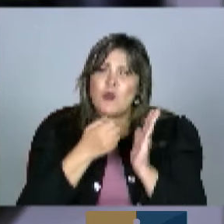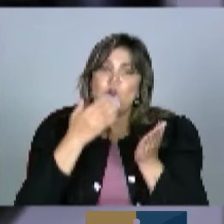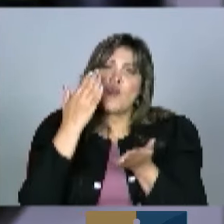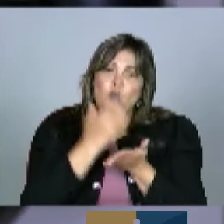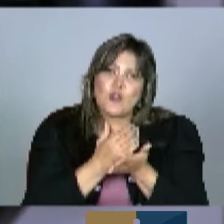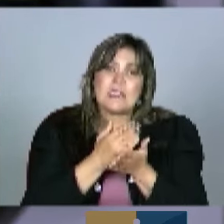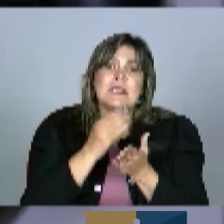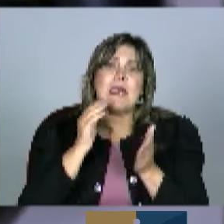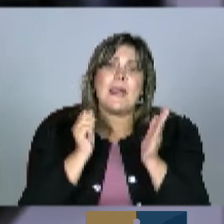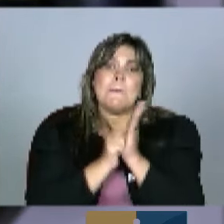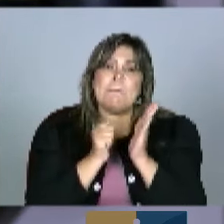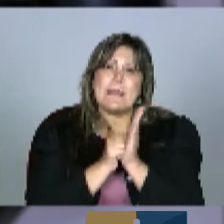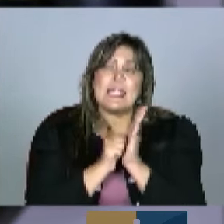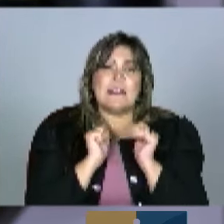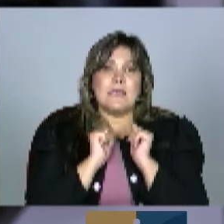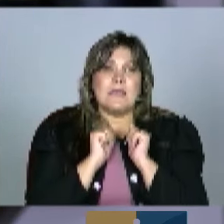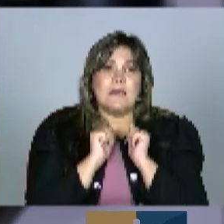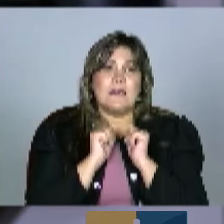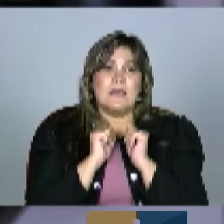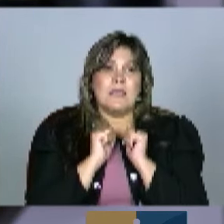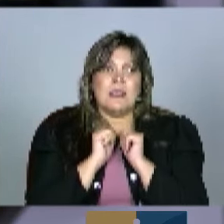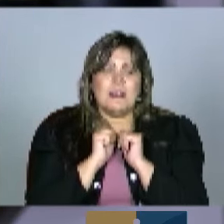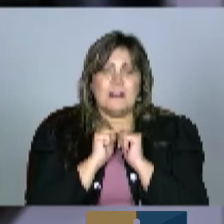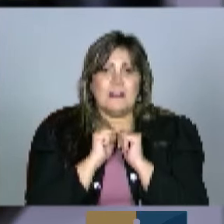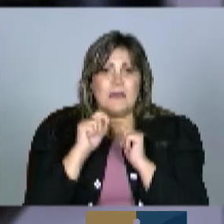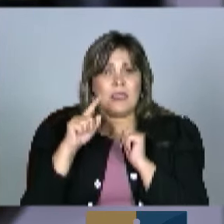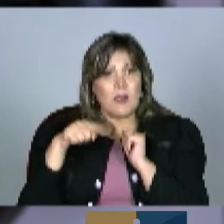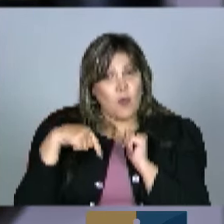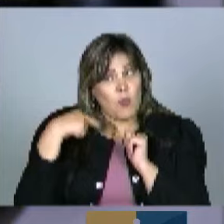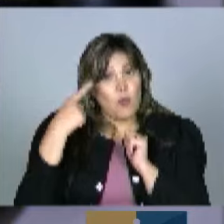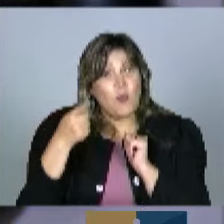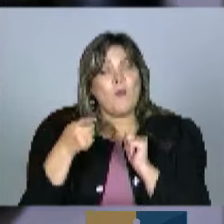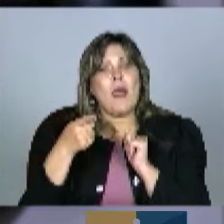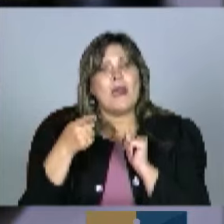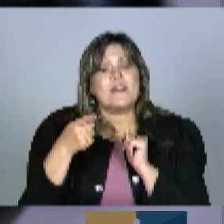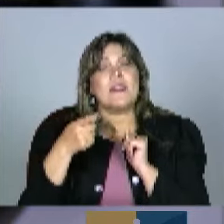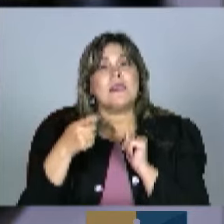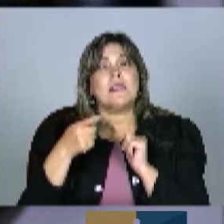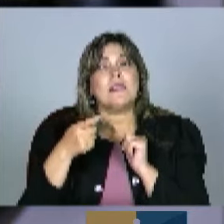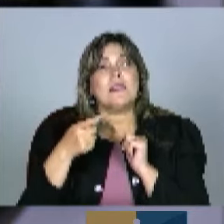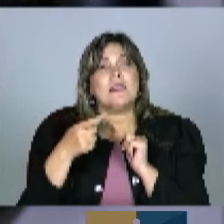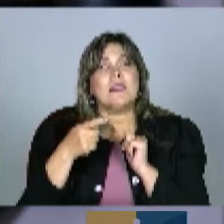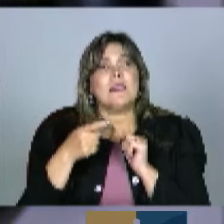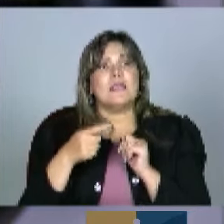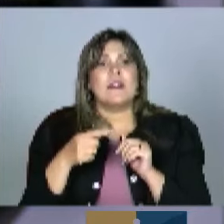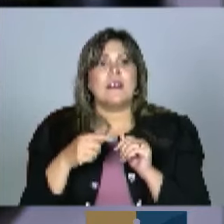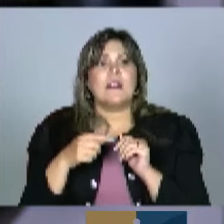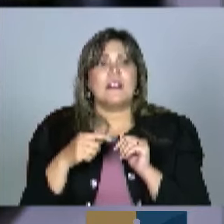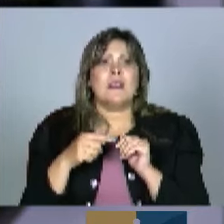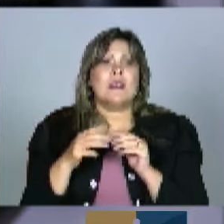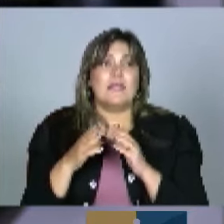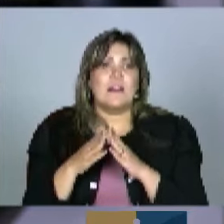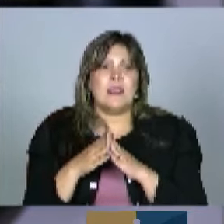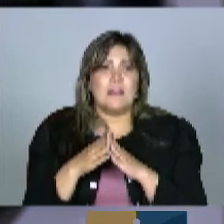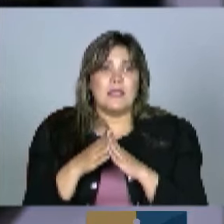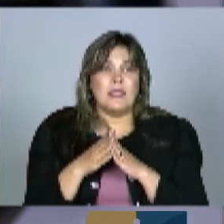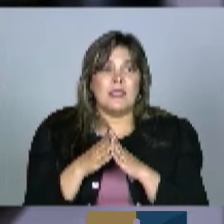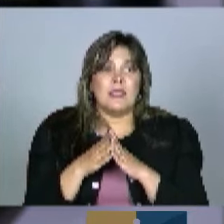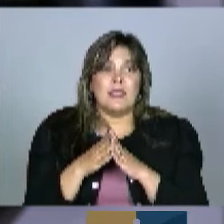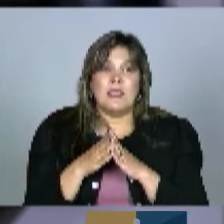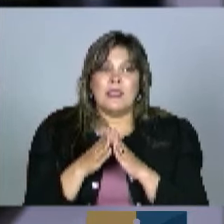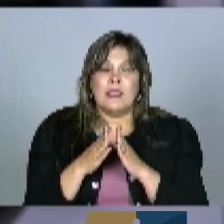مض نازل عن حقه وملك اخواته على حياه عينه لا